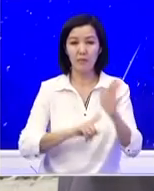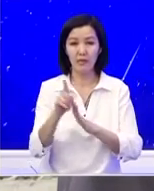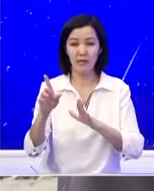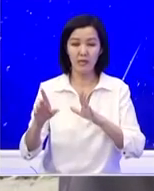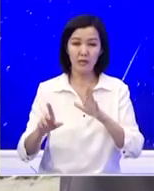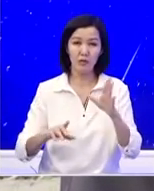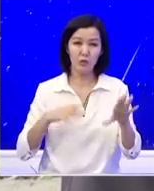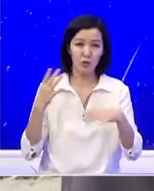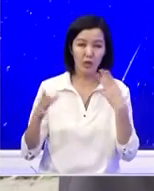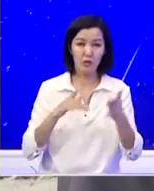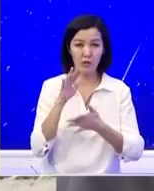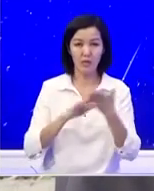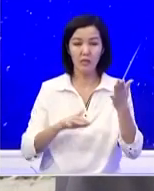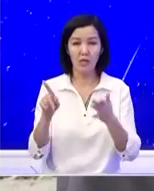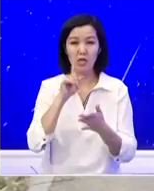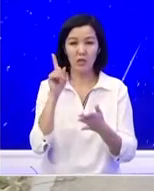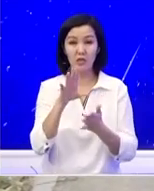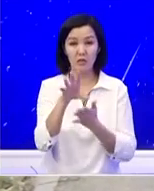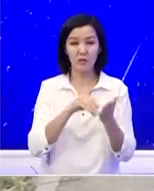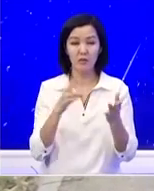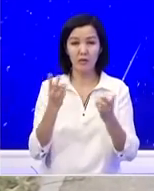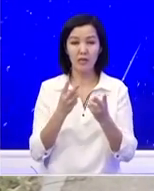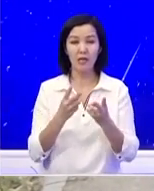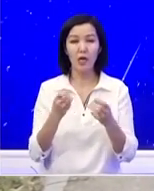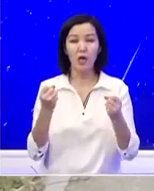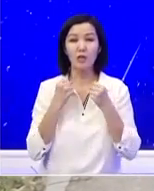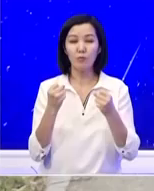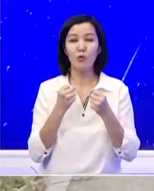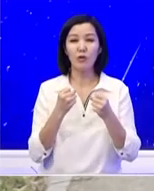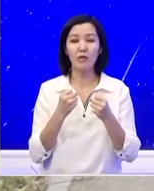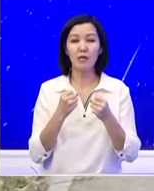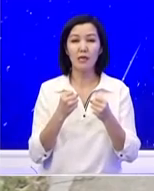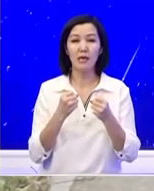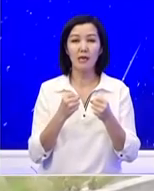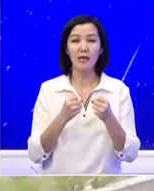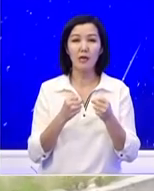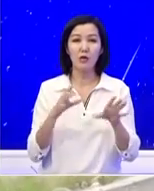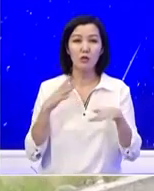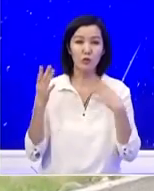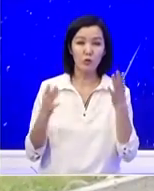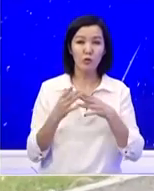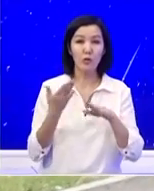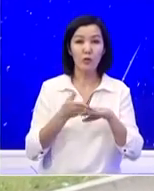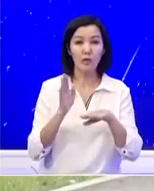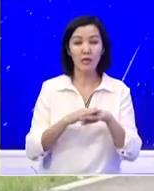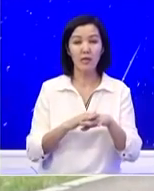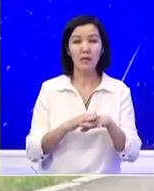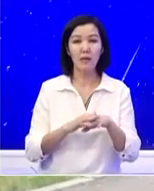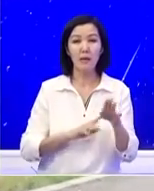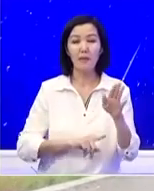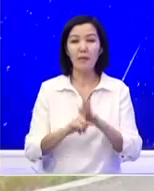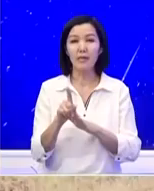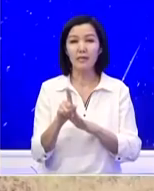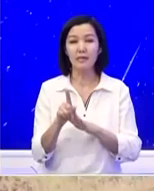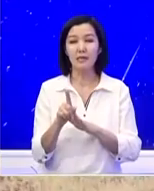жүрміз. Бұл енді жастарға үлгі болсын деп ойлаймын. Спорт мамандардың айтуынша қандай да бір спортты бастау қиынға түседі. Тек алғашқы күндері ерік жігерді